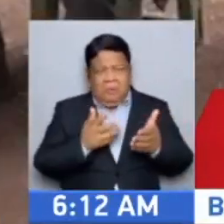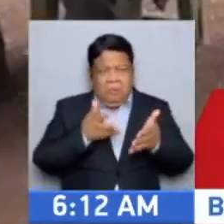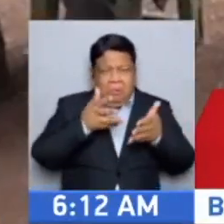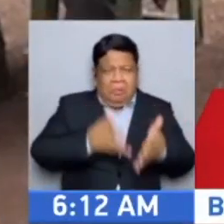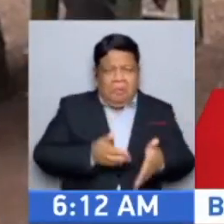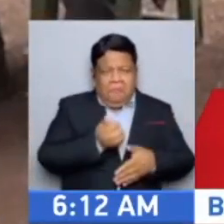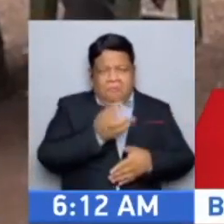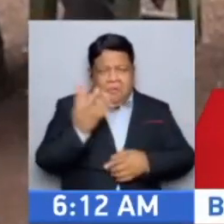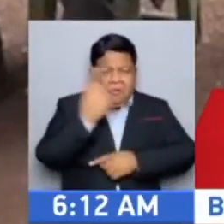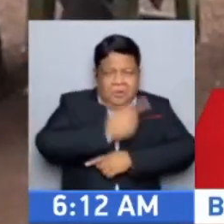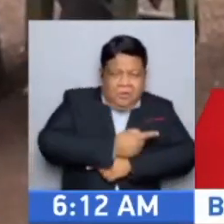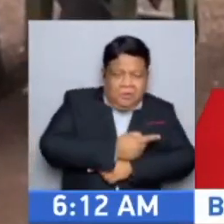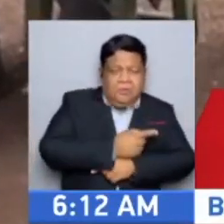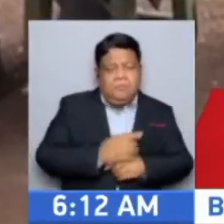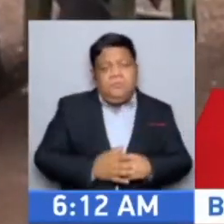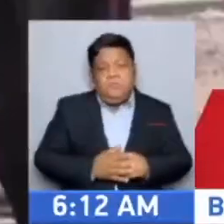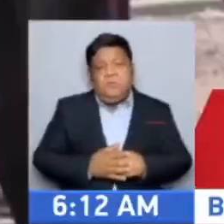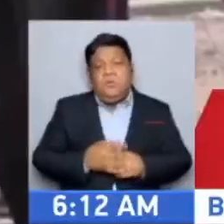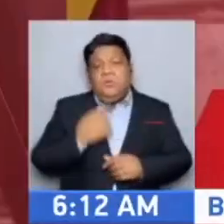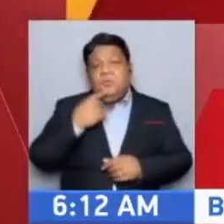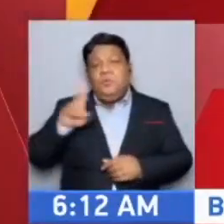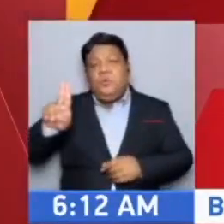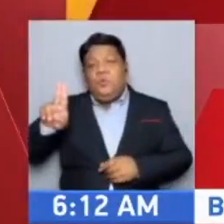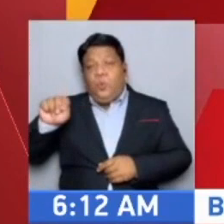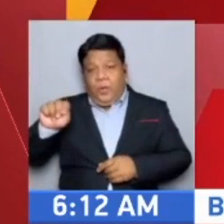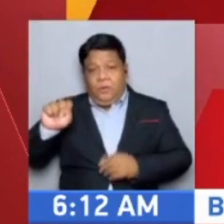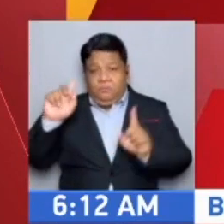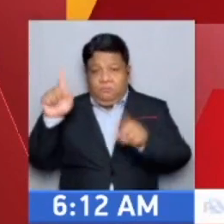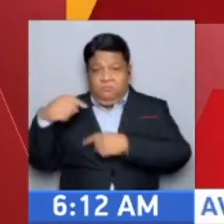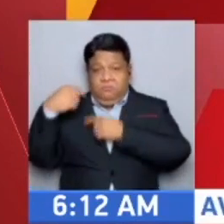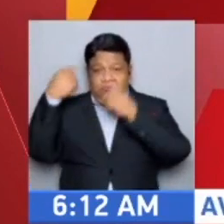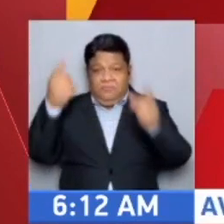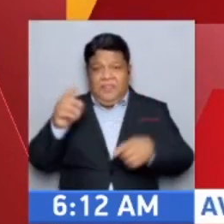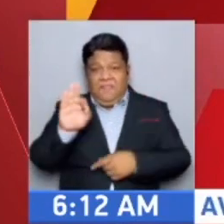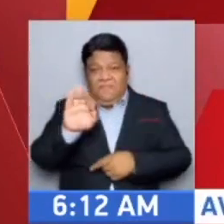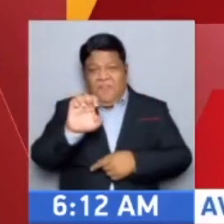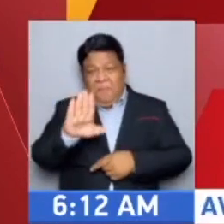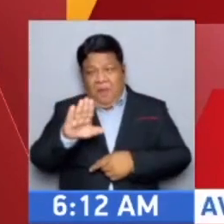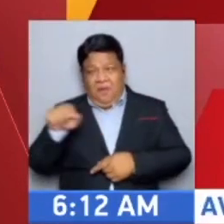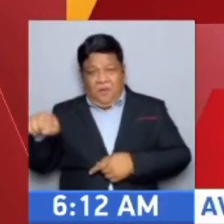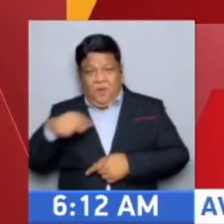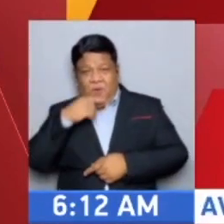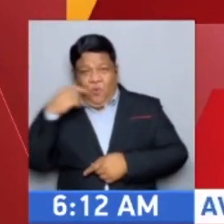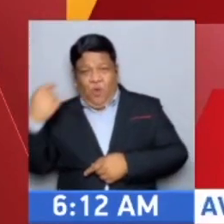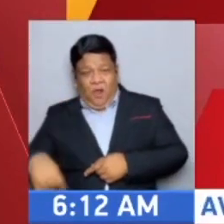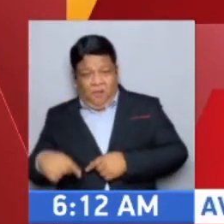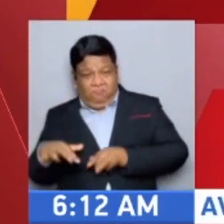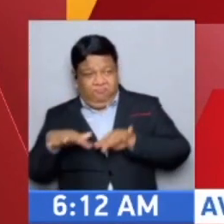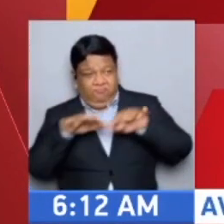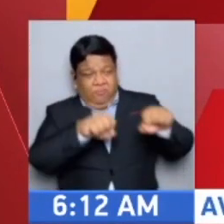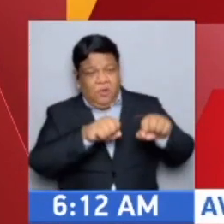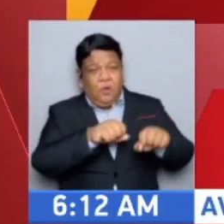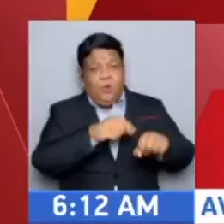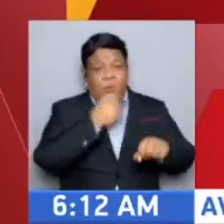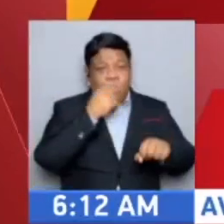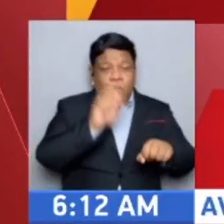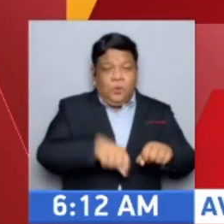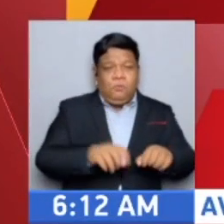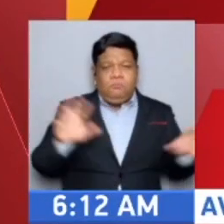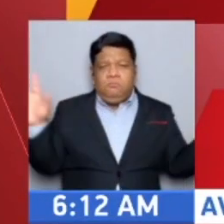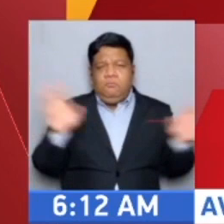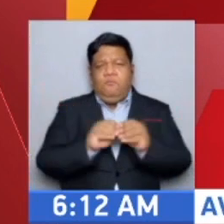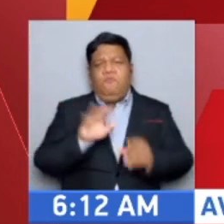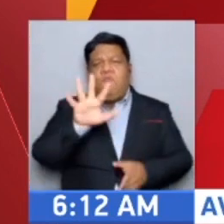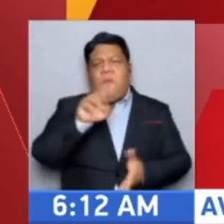Ayon sa United Nations, mula nang lumusob noong Pebrero ang Russia sa Ukraine, mahigit 5 milyon na ang refugees. Kalahati niyan mga bata.